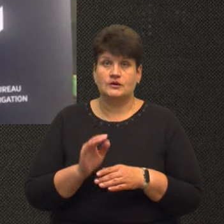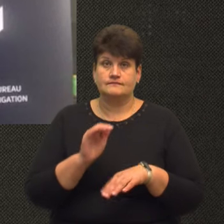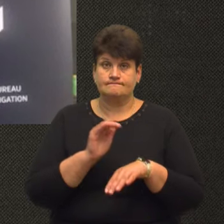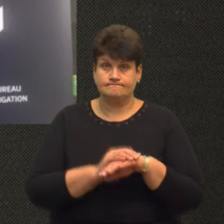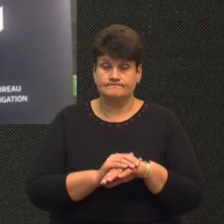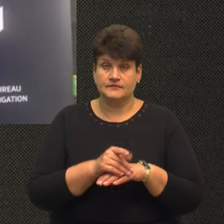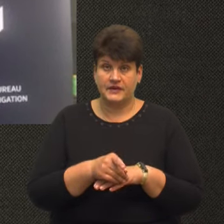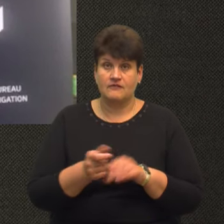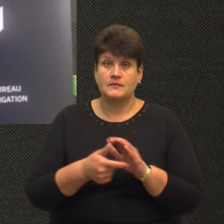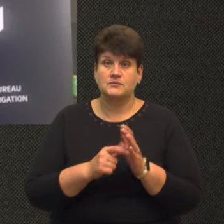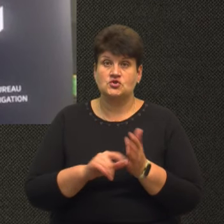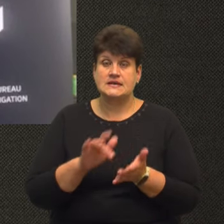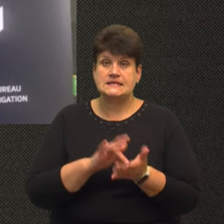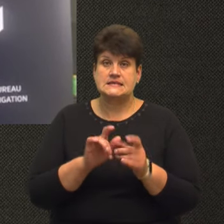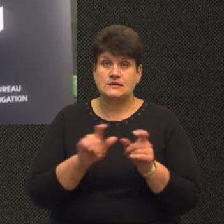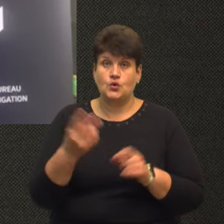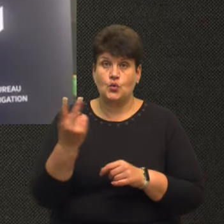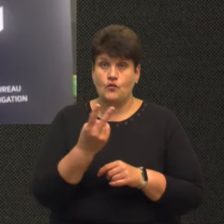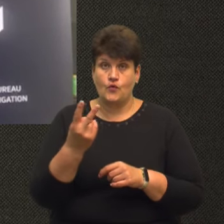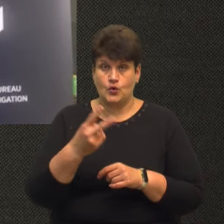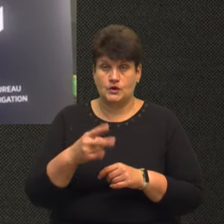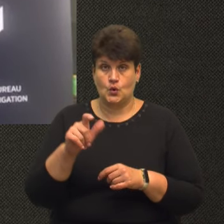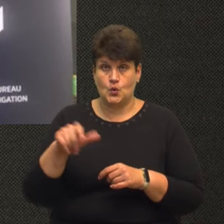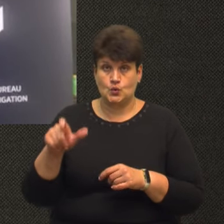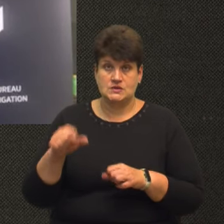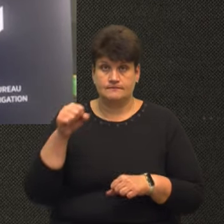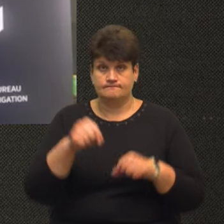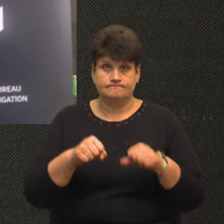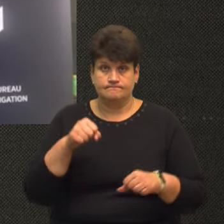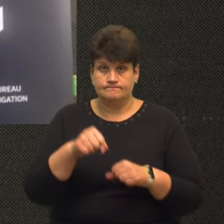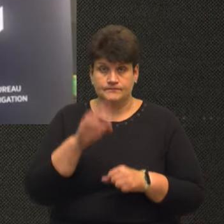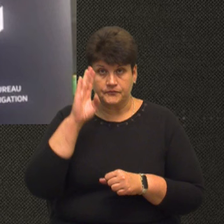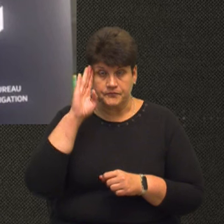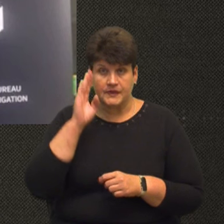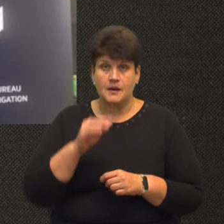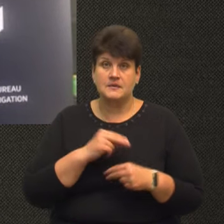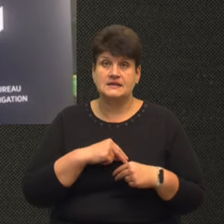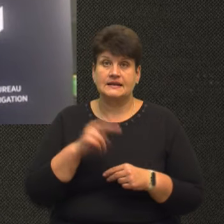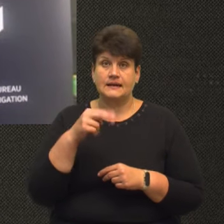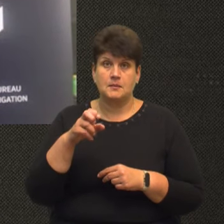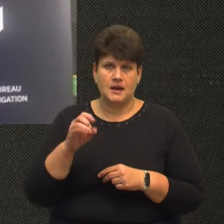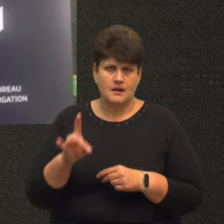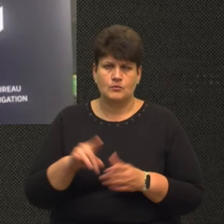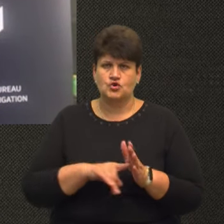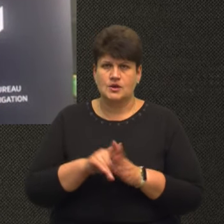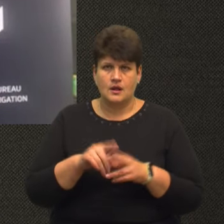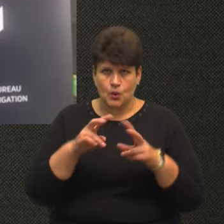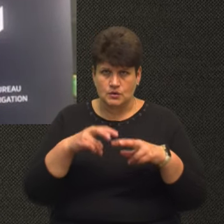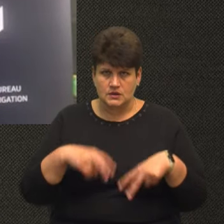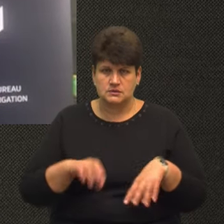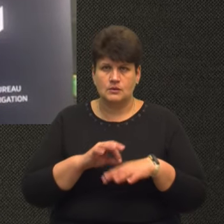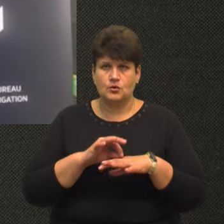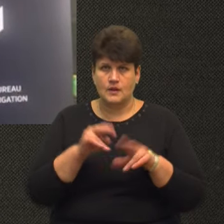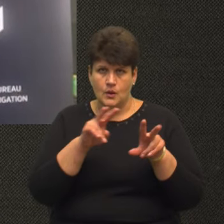у приміщенні центру двоє осіб руками б'ють чоловіків працівники дбр оперативно розпочали розслідування провели